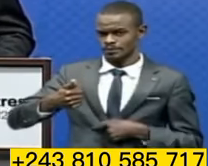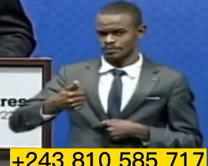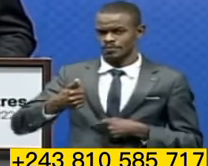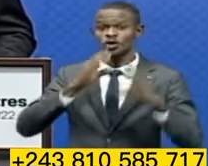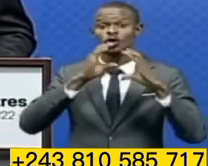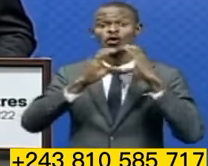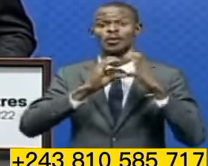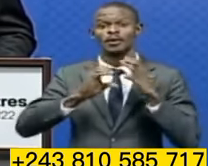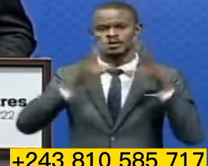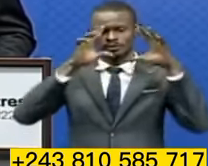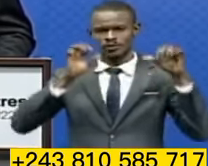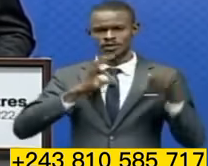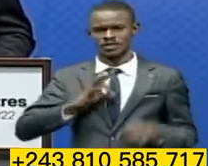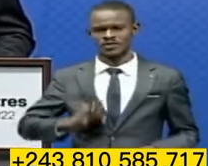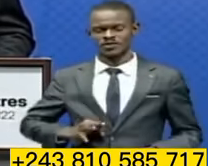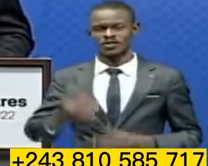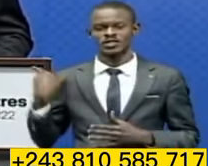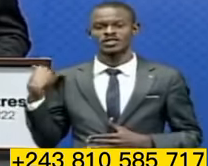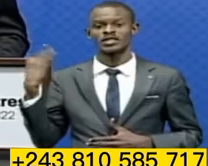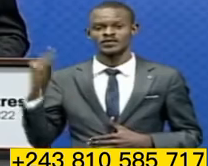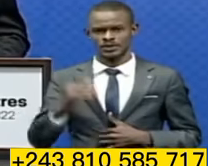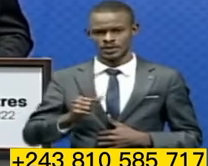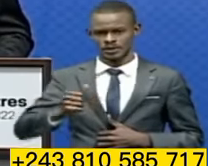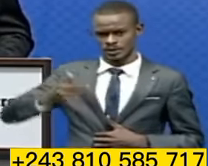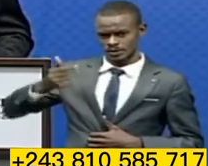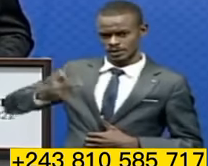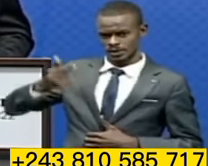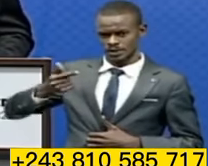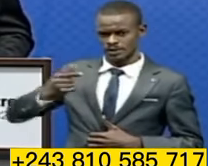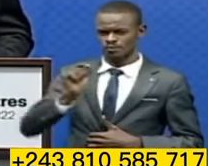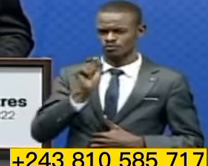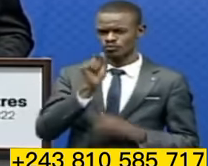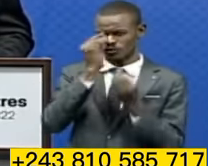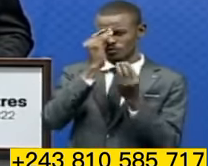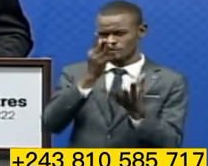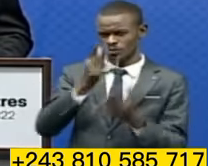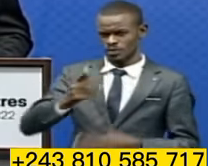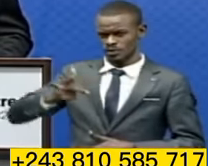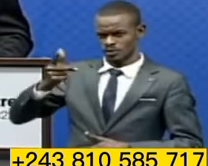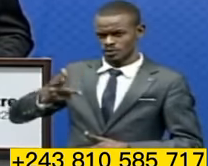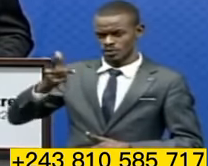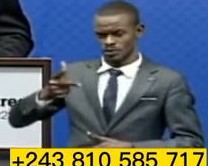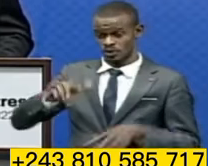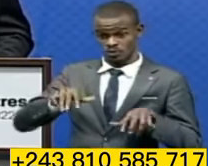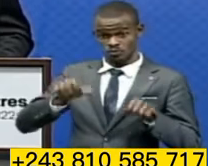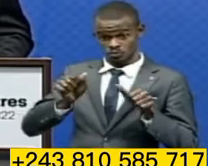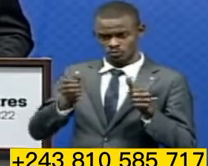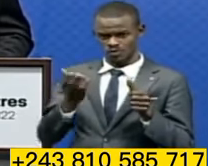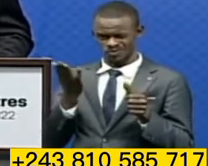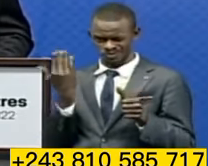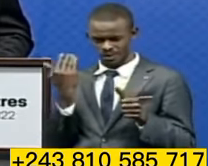la République, chef de l'État. 2. Points d'information. 3. Approbation d'un relevé